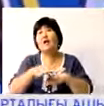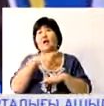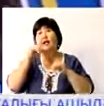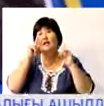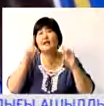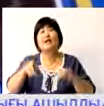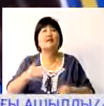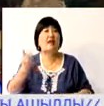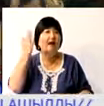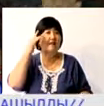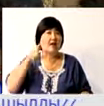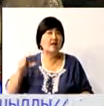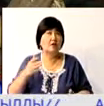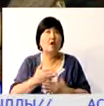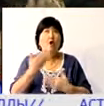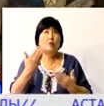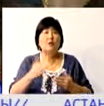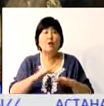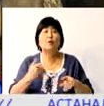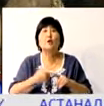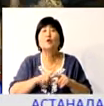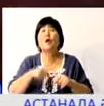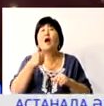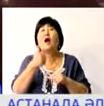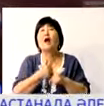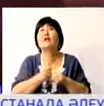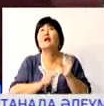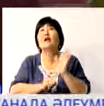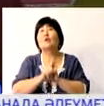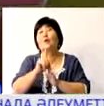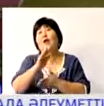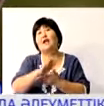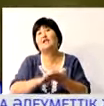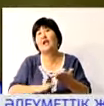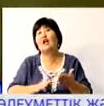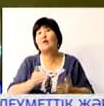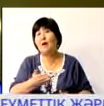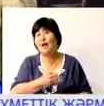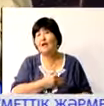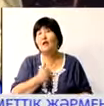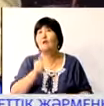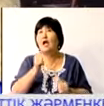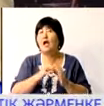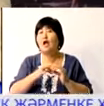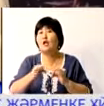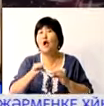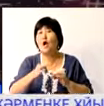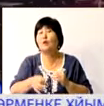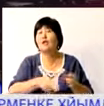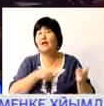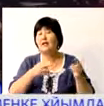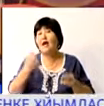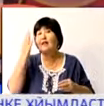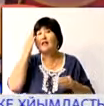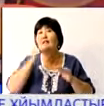танылған таланттар да баршылық. Ал мына өрендер сол алдыңғы толқынның жолын жалғамақ ниетте. Сондықтан әр аудан елді мекеннен келген